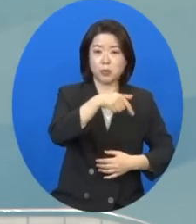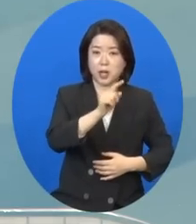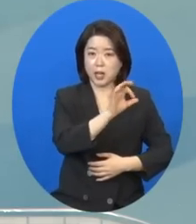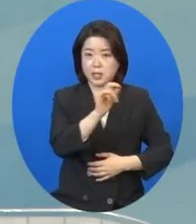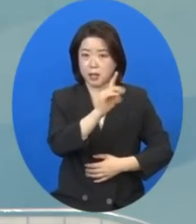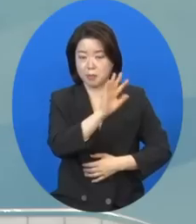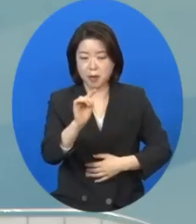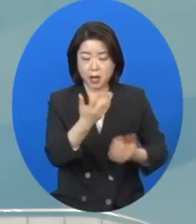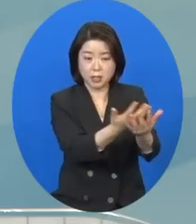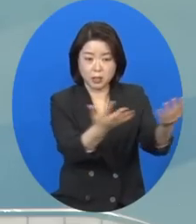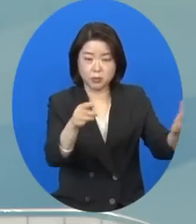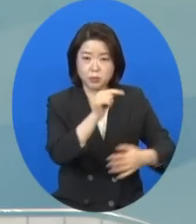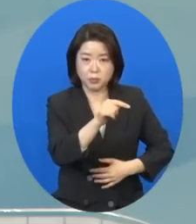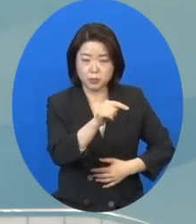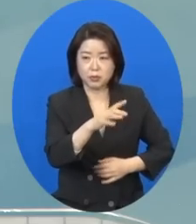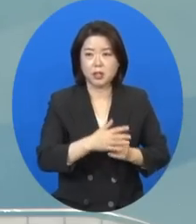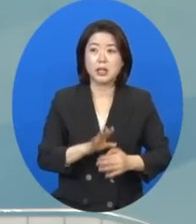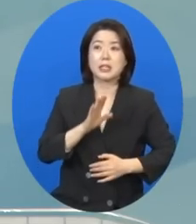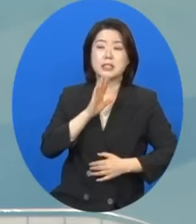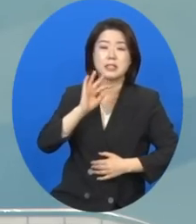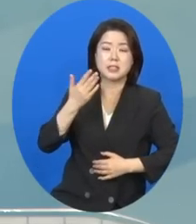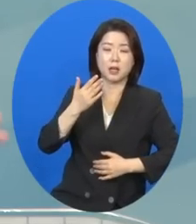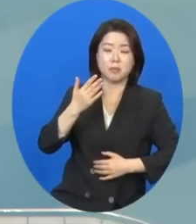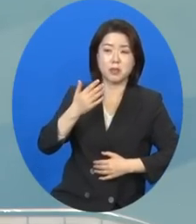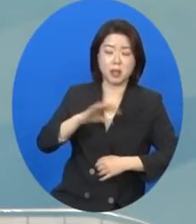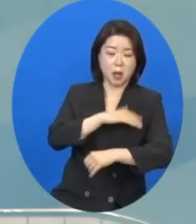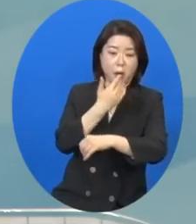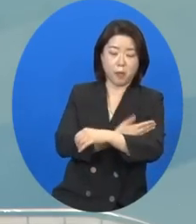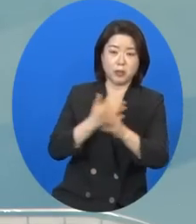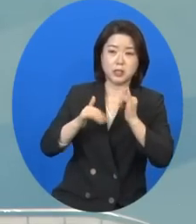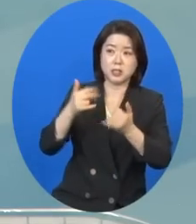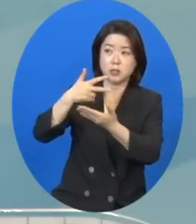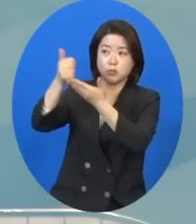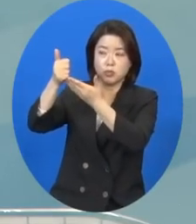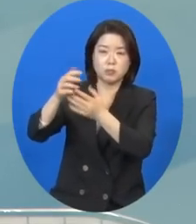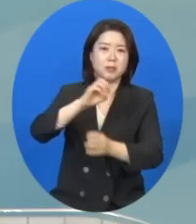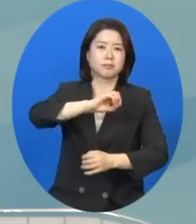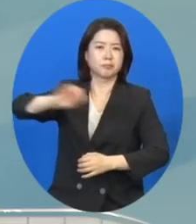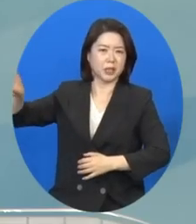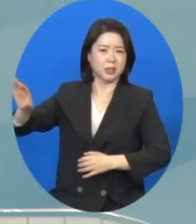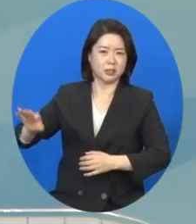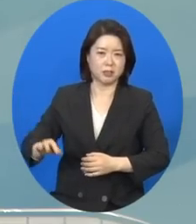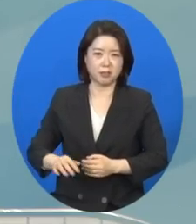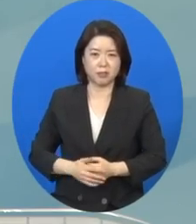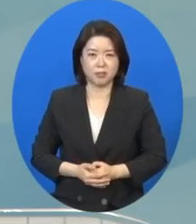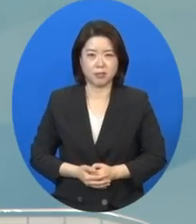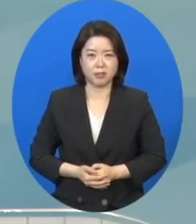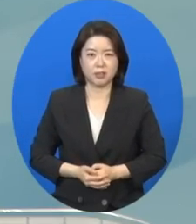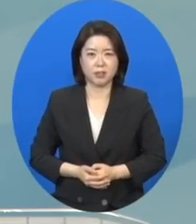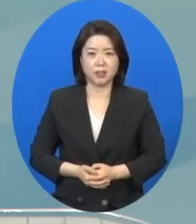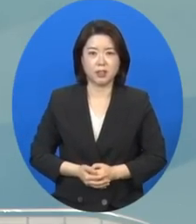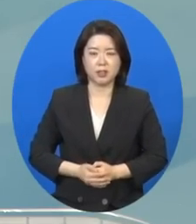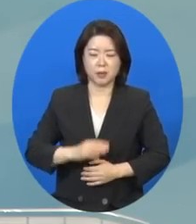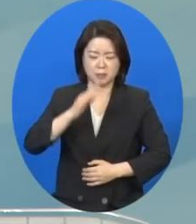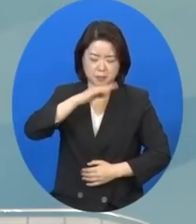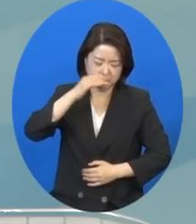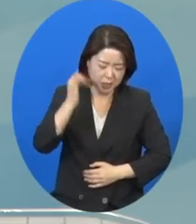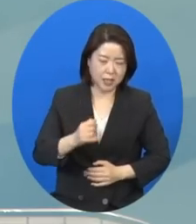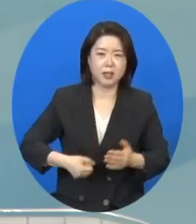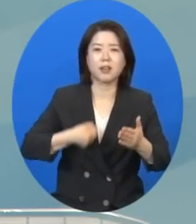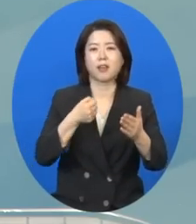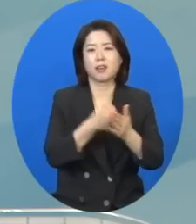바로 참된 권세자이신 주님의 버리는 선택을 하죠 최악의